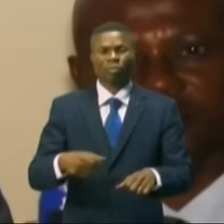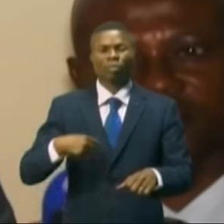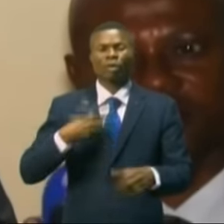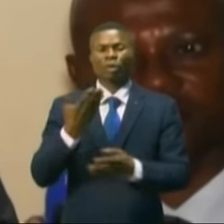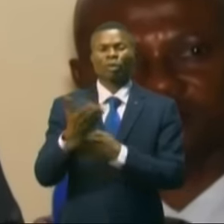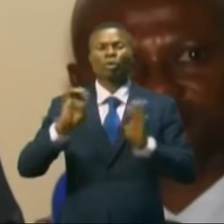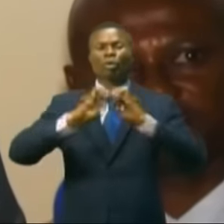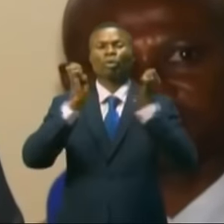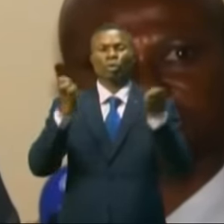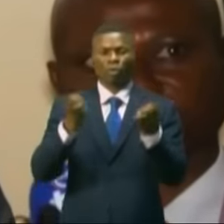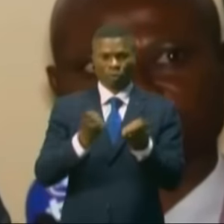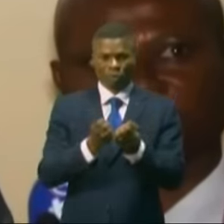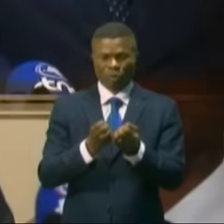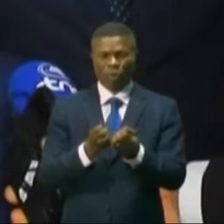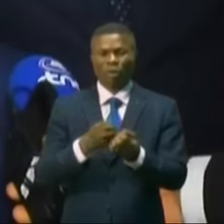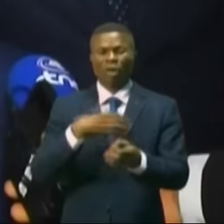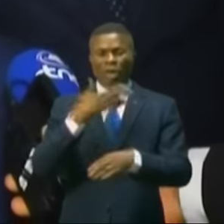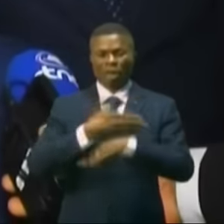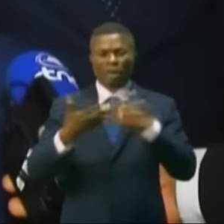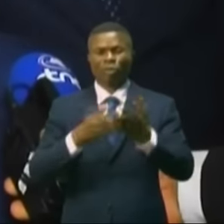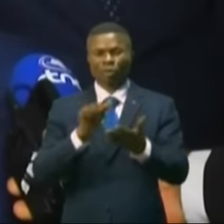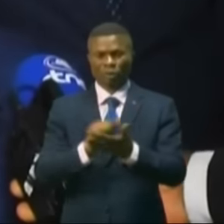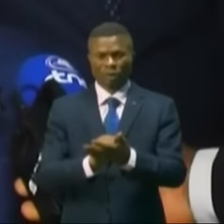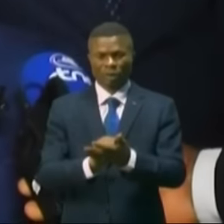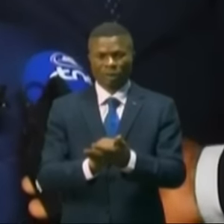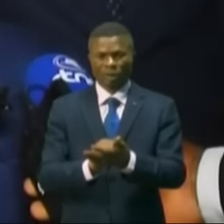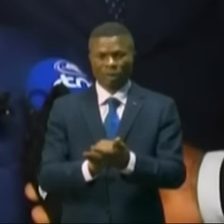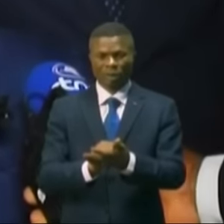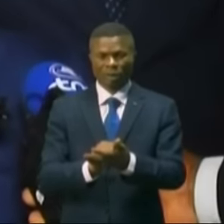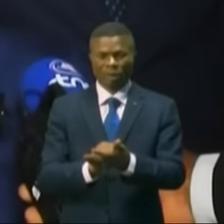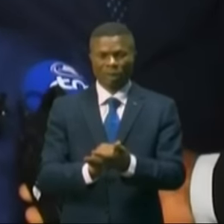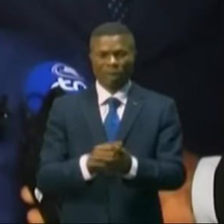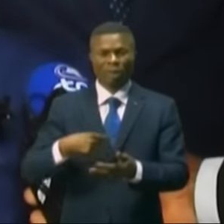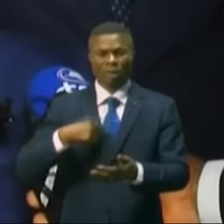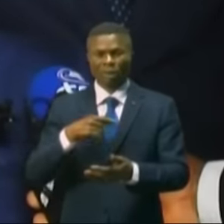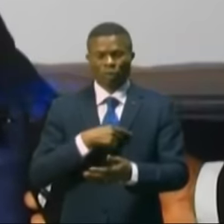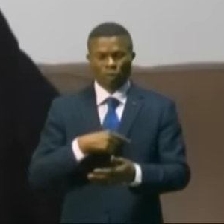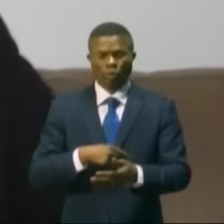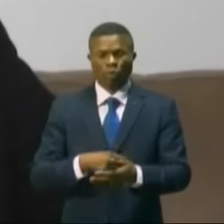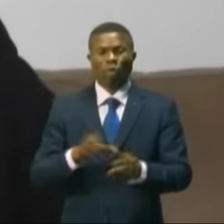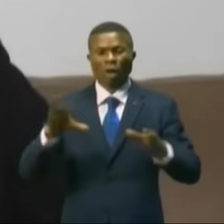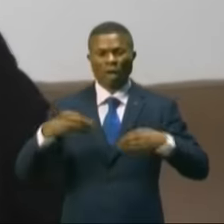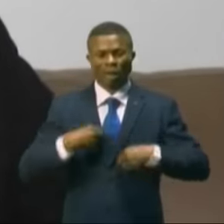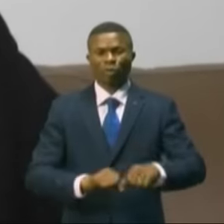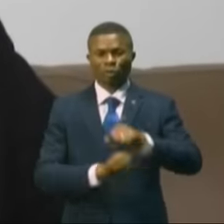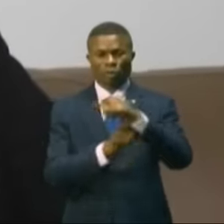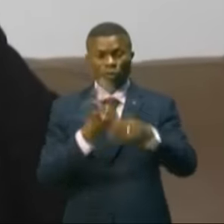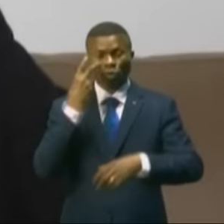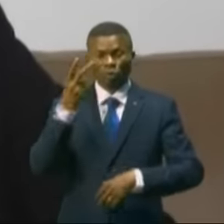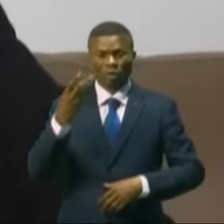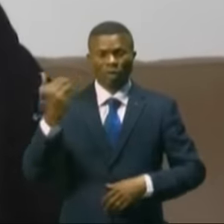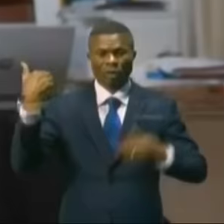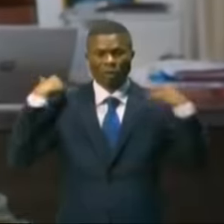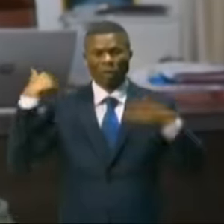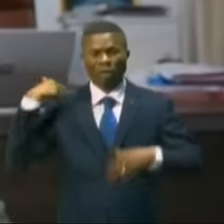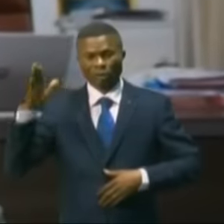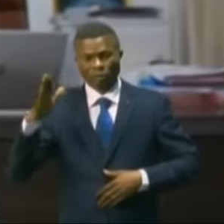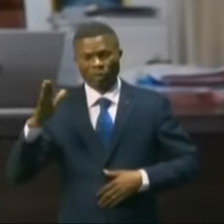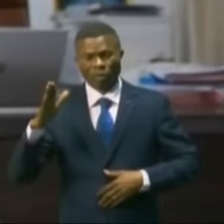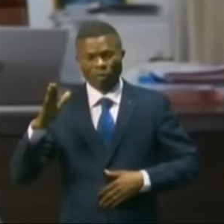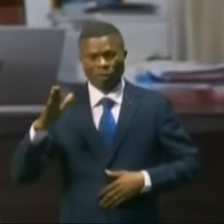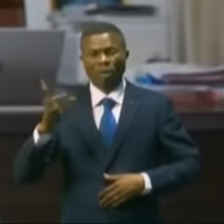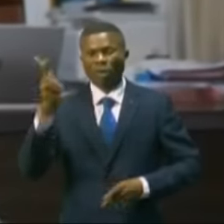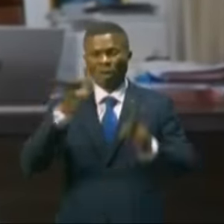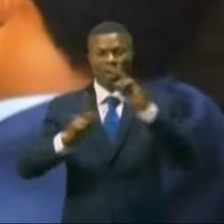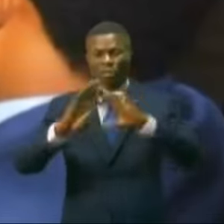de celui qui aura gagné le marché. Nous sommes censés accompagner la vision du chef de l'État. Le chef voudrait que la